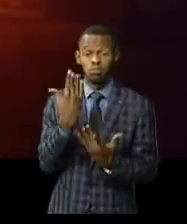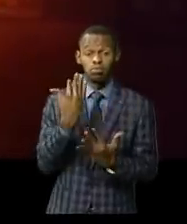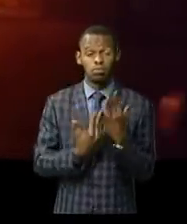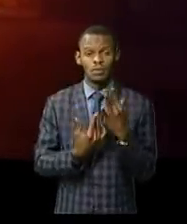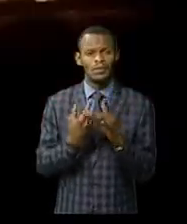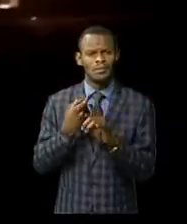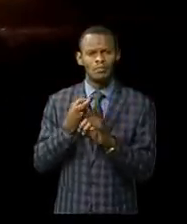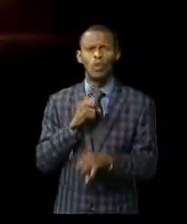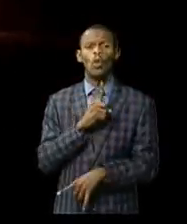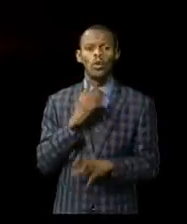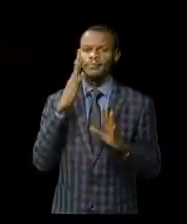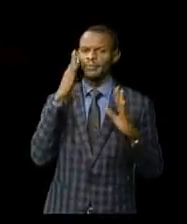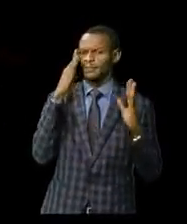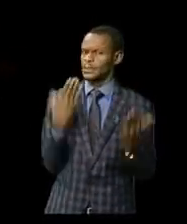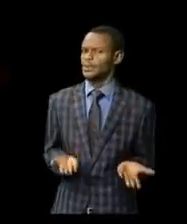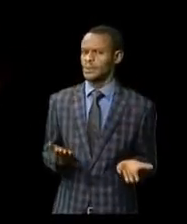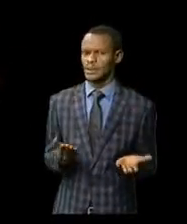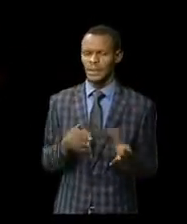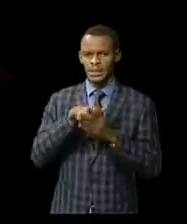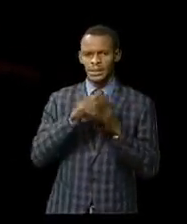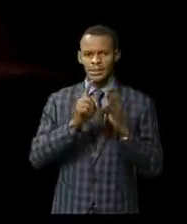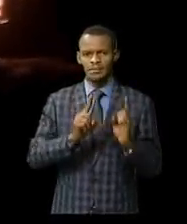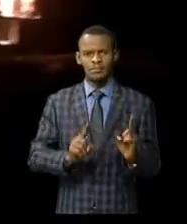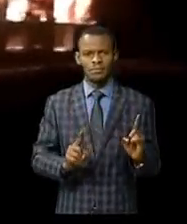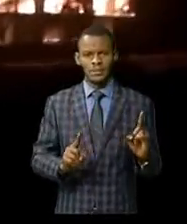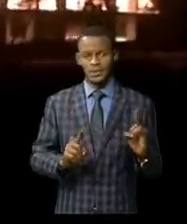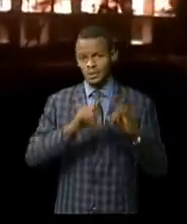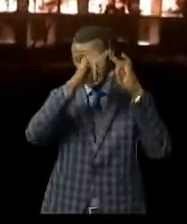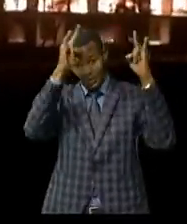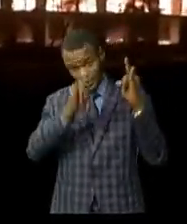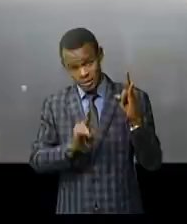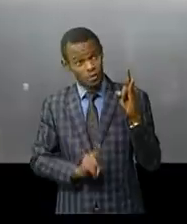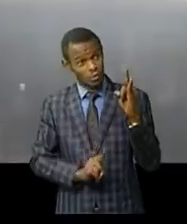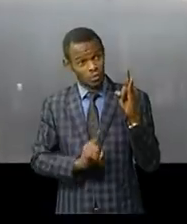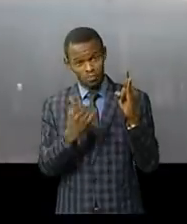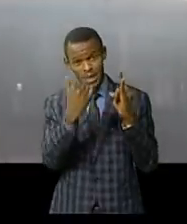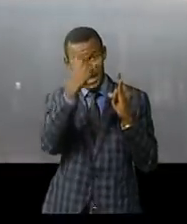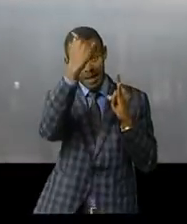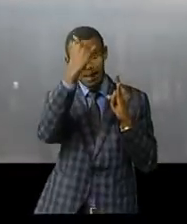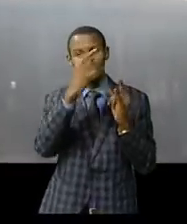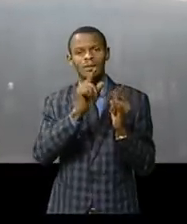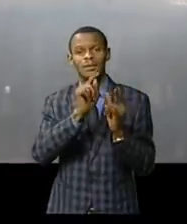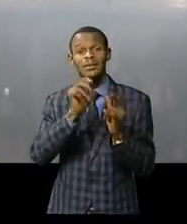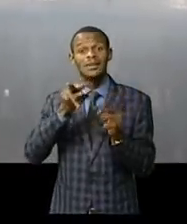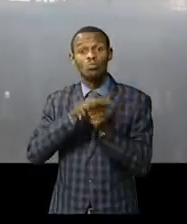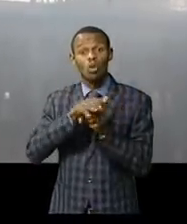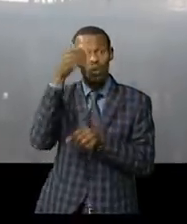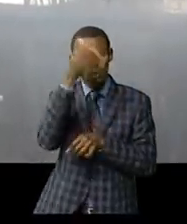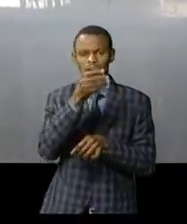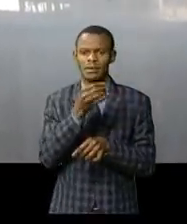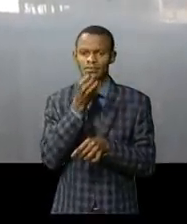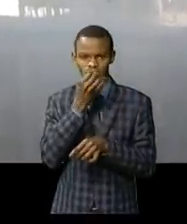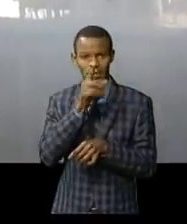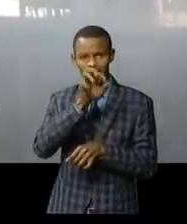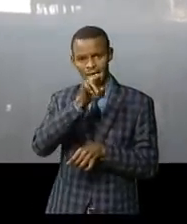nuit du 14 septembre à l'hôtel de poste dans la ville de Bukavu, au sud Kivu, la chaîne provinciale de la RTNC Sud Kivu émettant depuis l'hôtel de